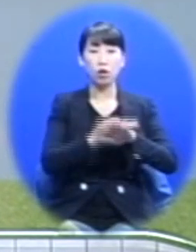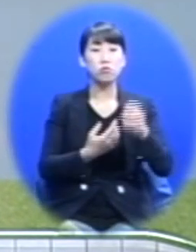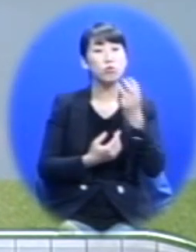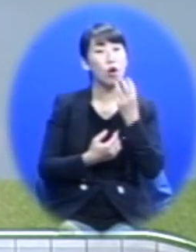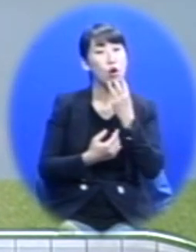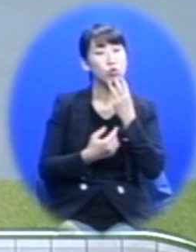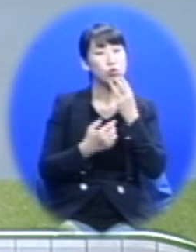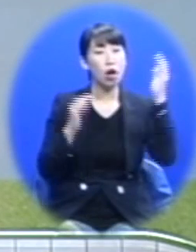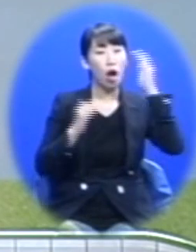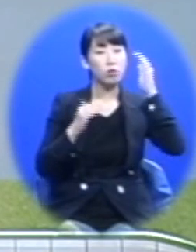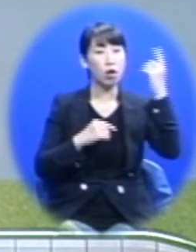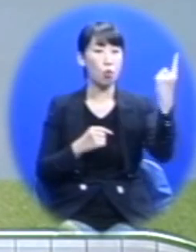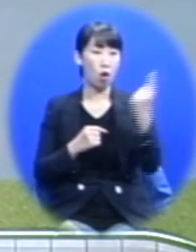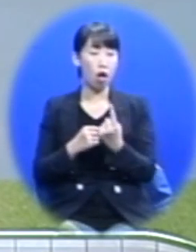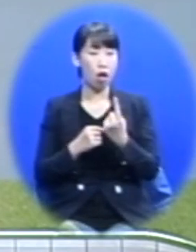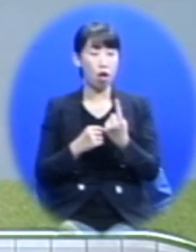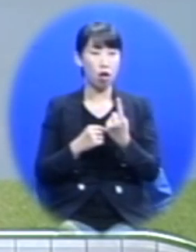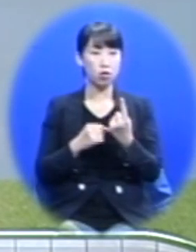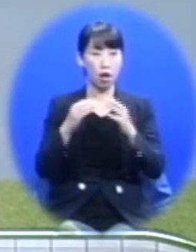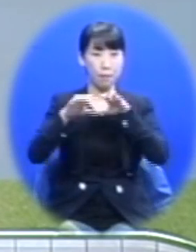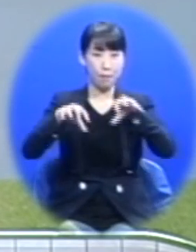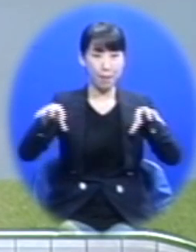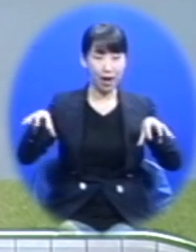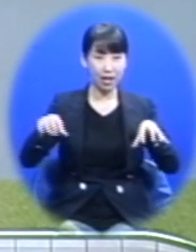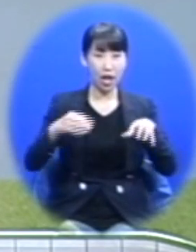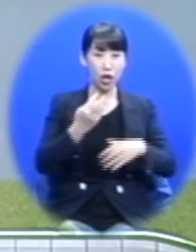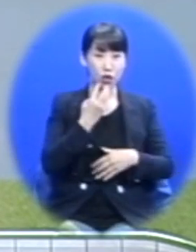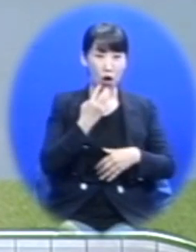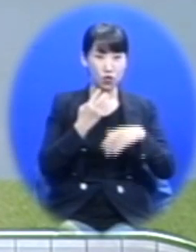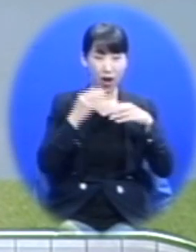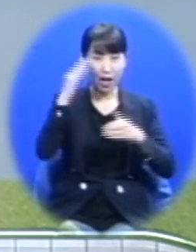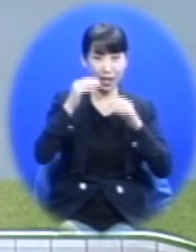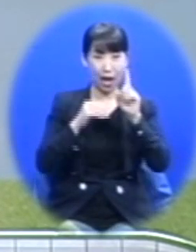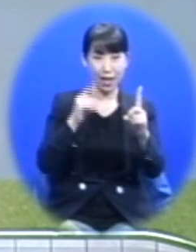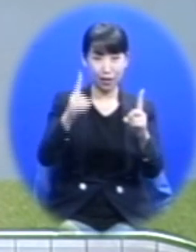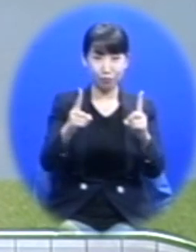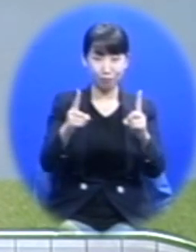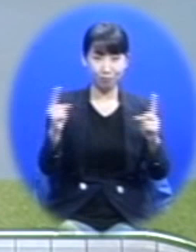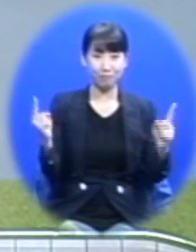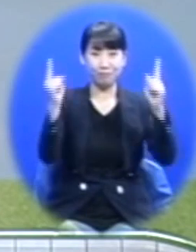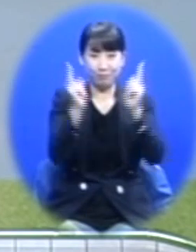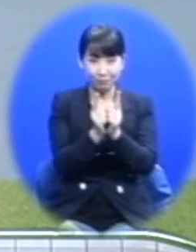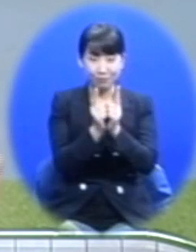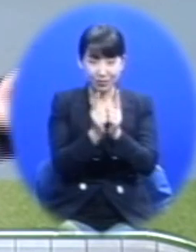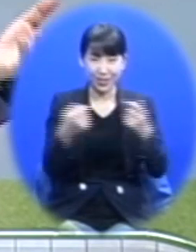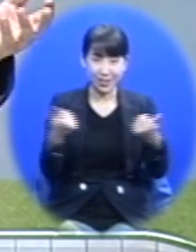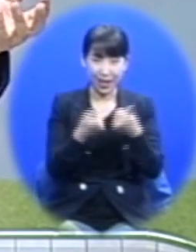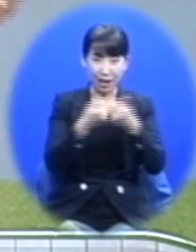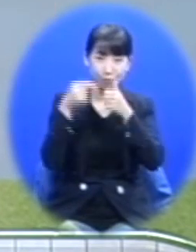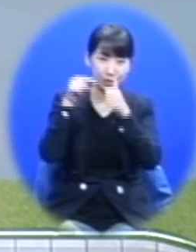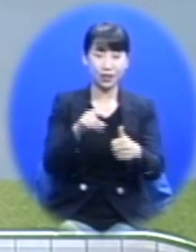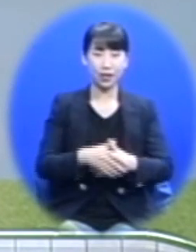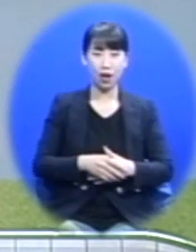서울에서 내려온 아이가 하나 있었는데 마을 아이들이 이 서울에서 온 두 아이를 결투를 시킨 마을